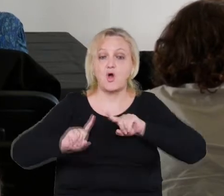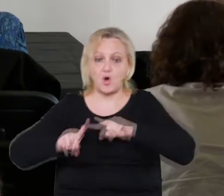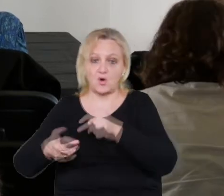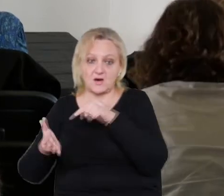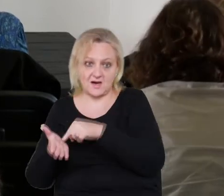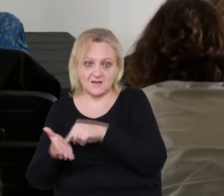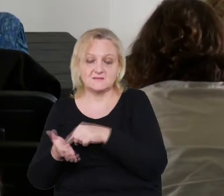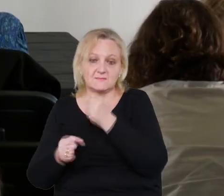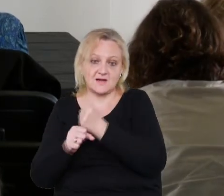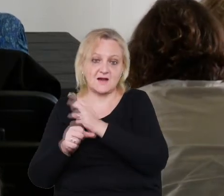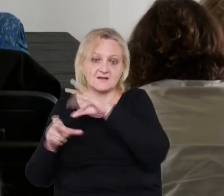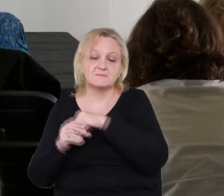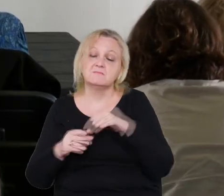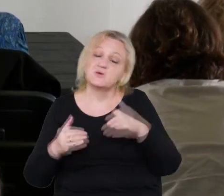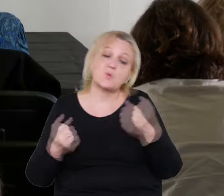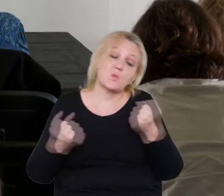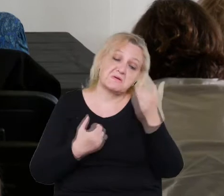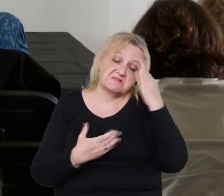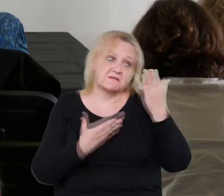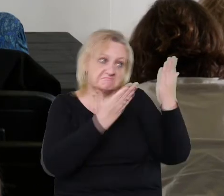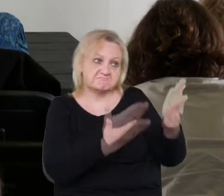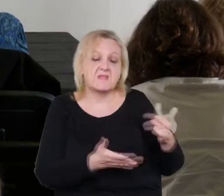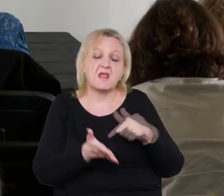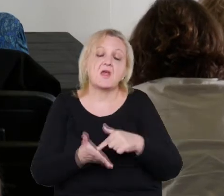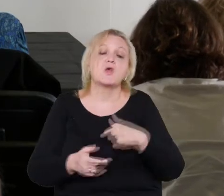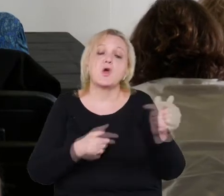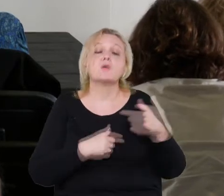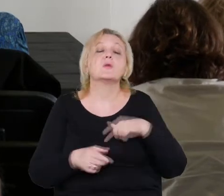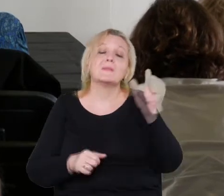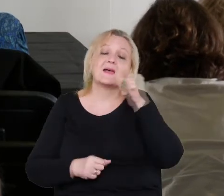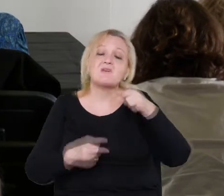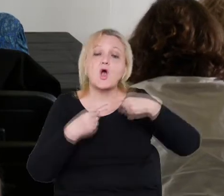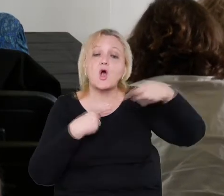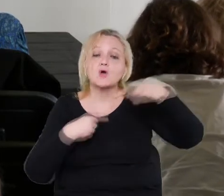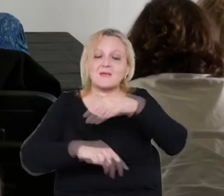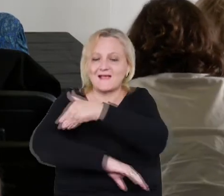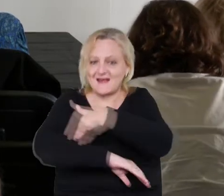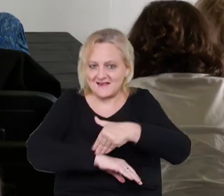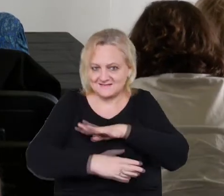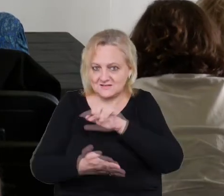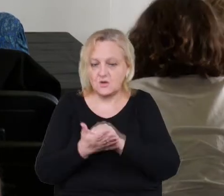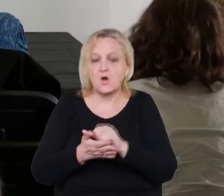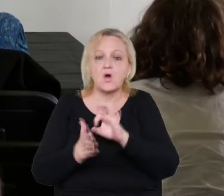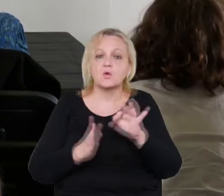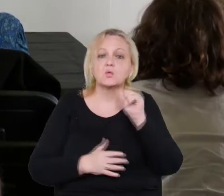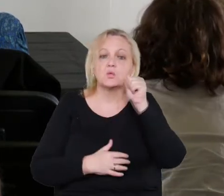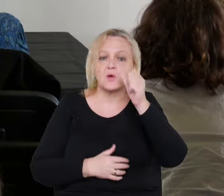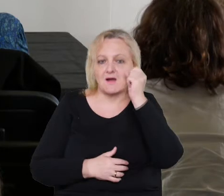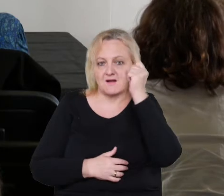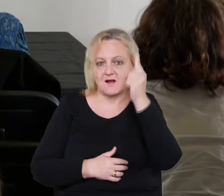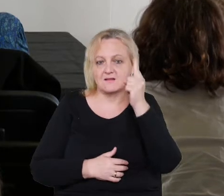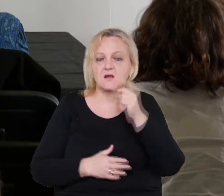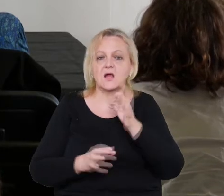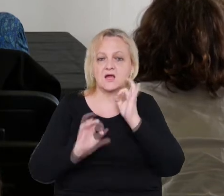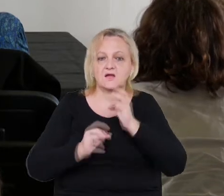pewnie nie tak szeroko znana My zajmujemy się stricte co się nazywa korespondencją zagraniczną wszystko wskazuje na to że od jutra rana będziemy